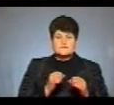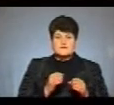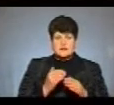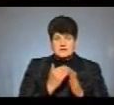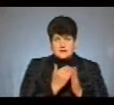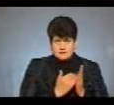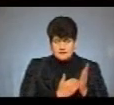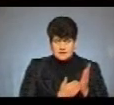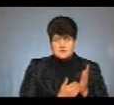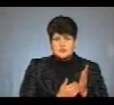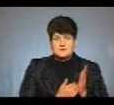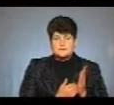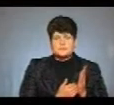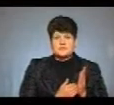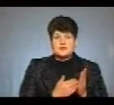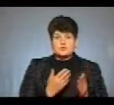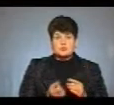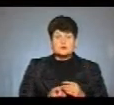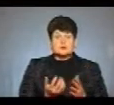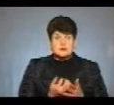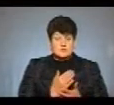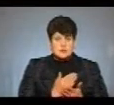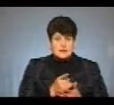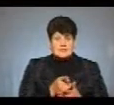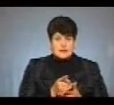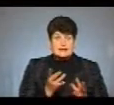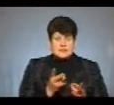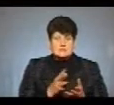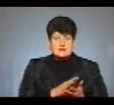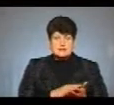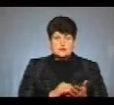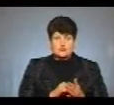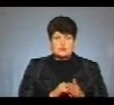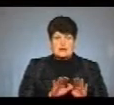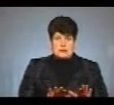є такі вибухонебезпечні предмети, якщо виявляється вони, що їх треба знешкоджувати на місці.